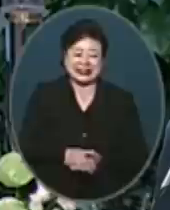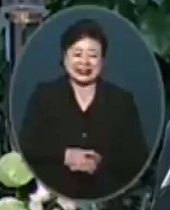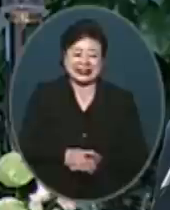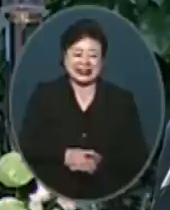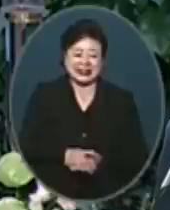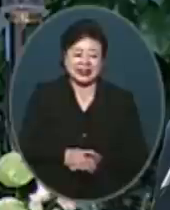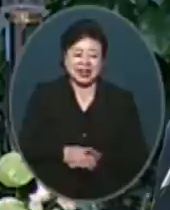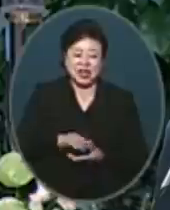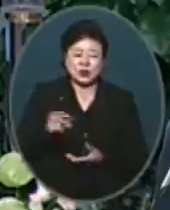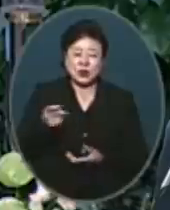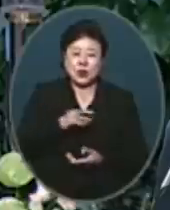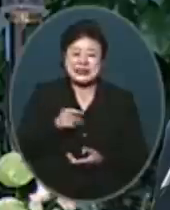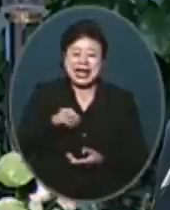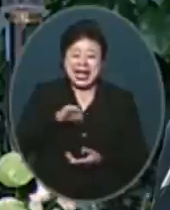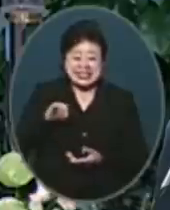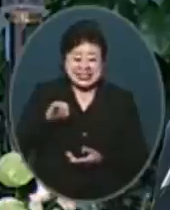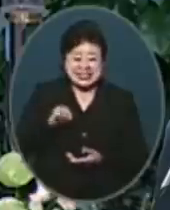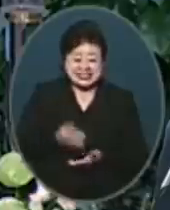도자기라도